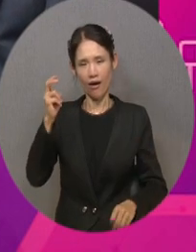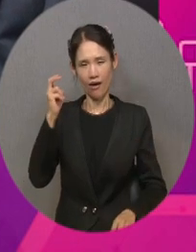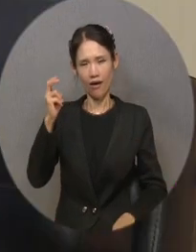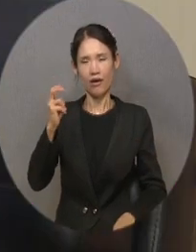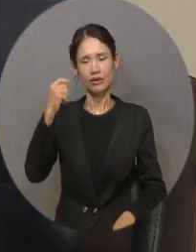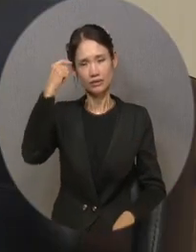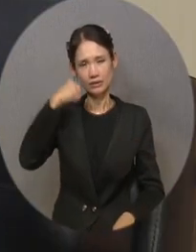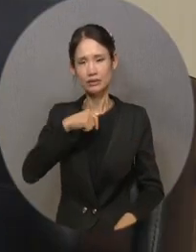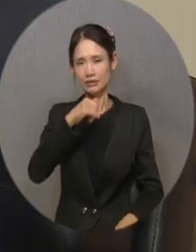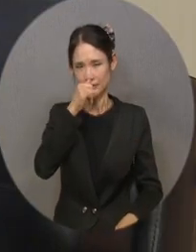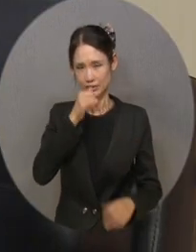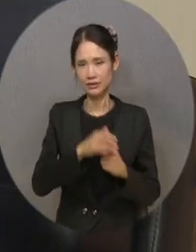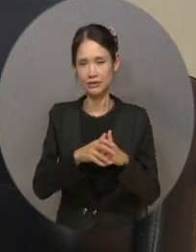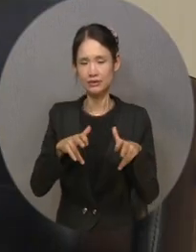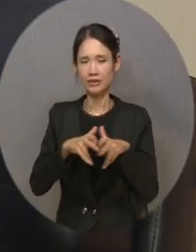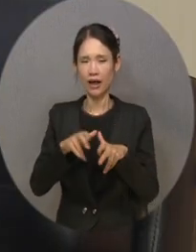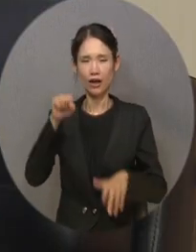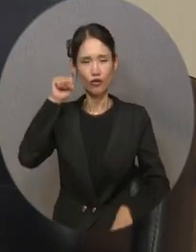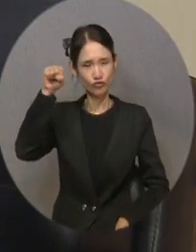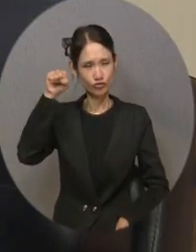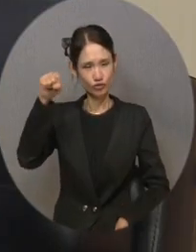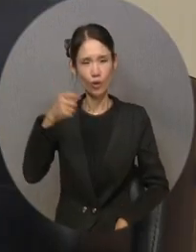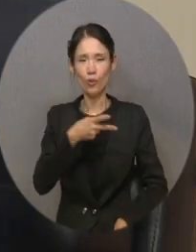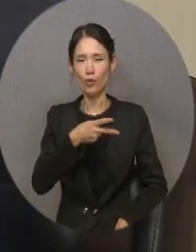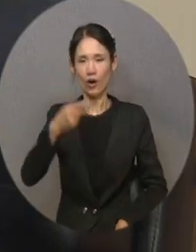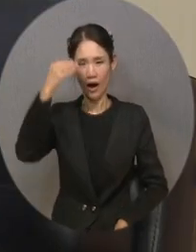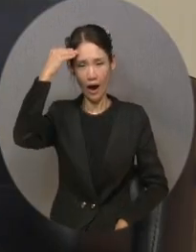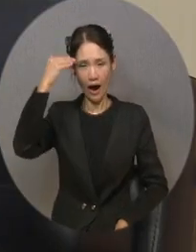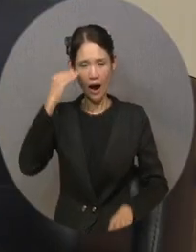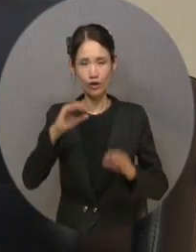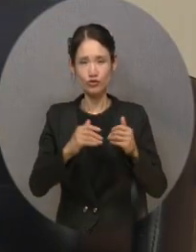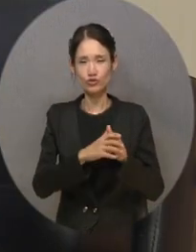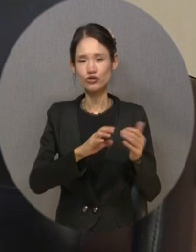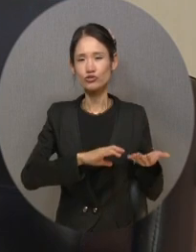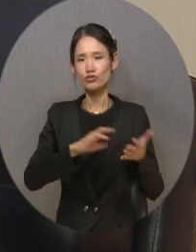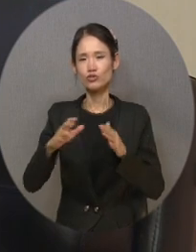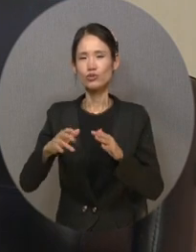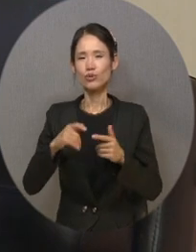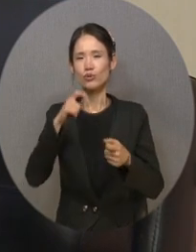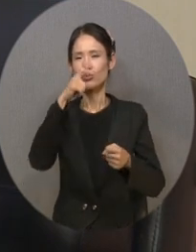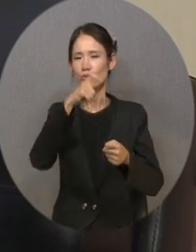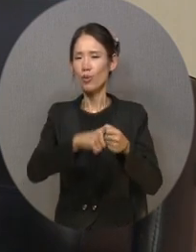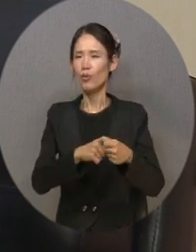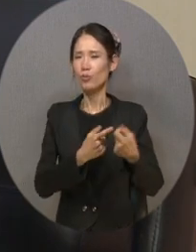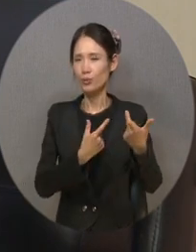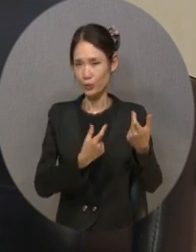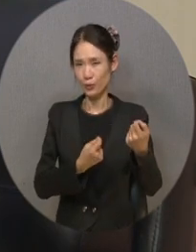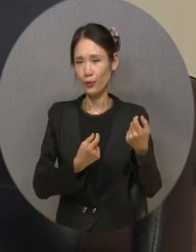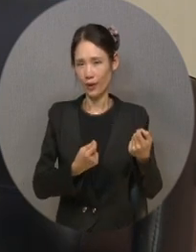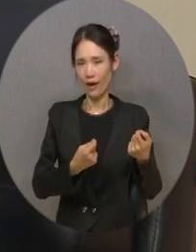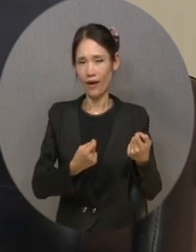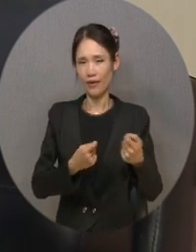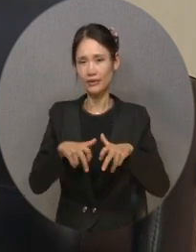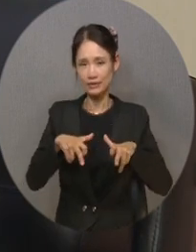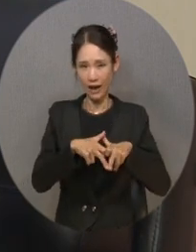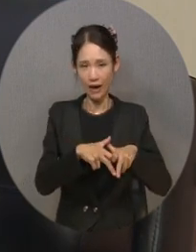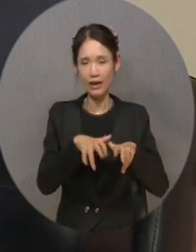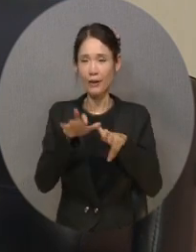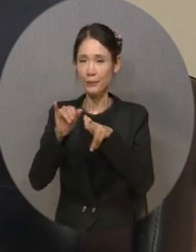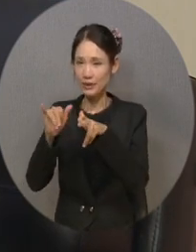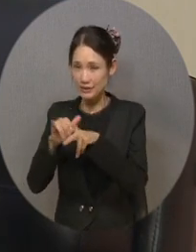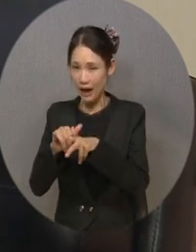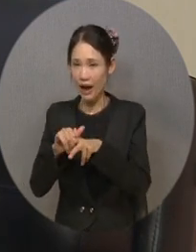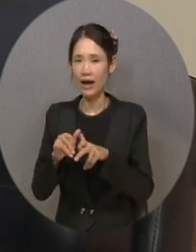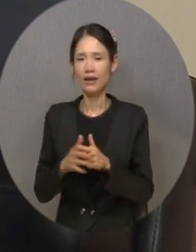느꼈고요. 그리고 또 장애 운동이라는 건 한국이나 뭐 국제나 다 목표는 같거든요. 장애인과